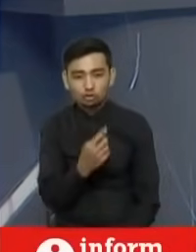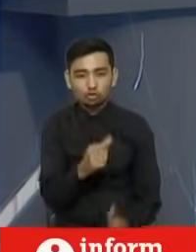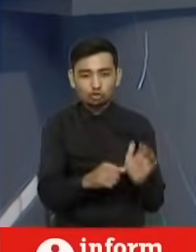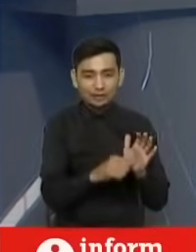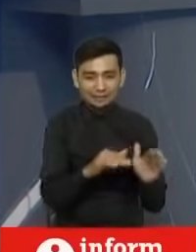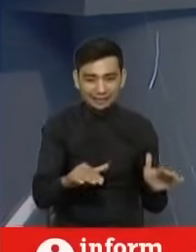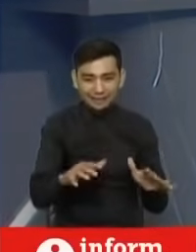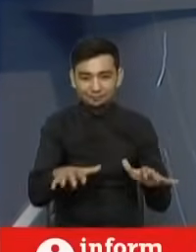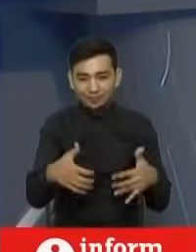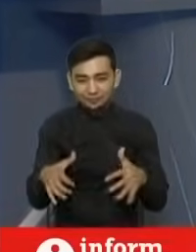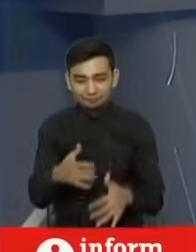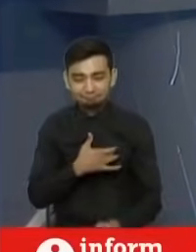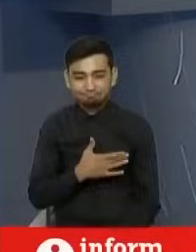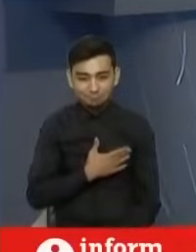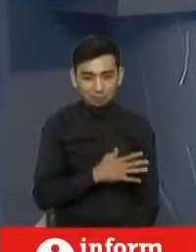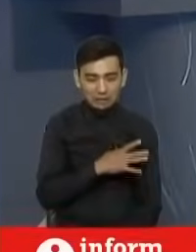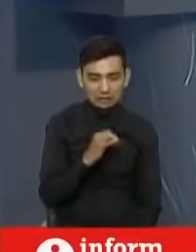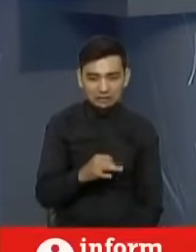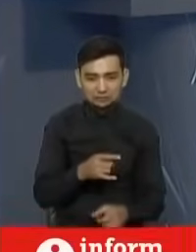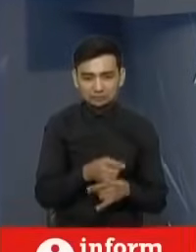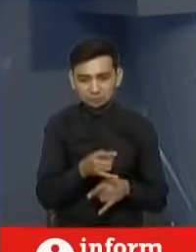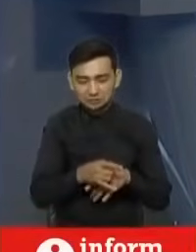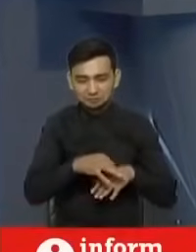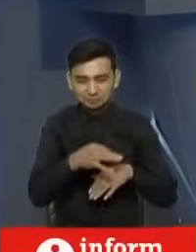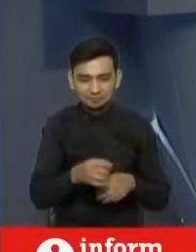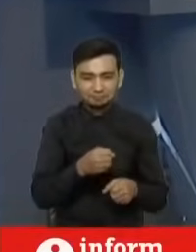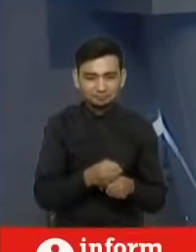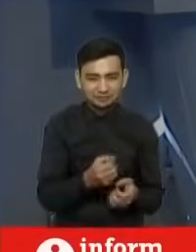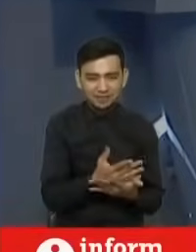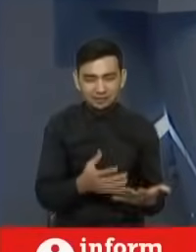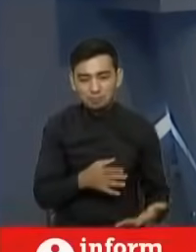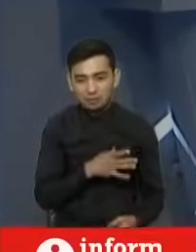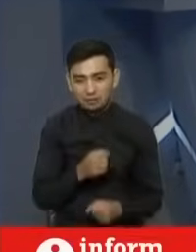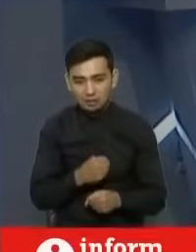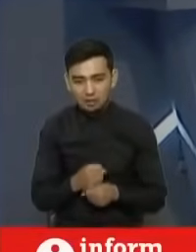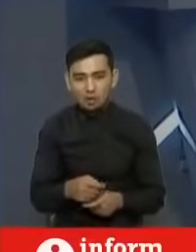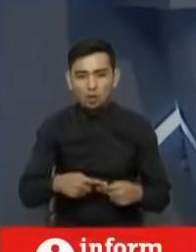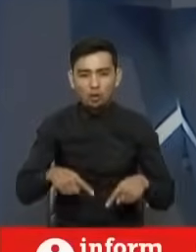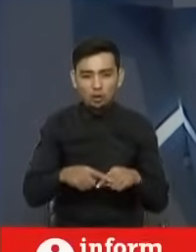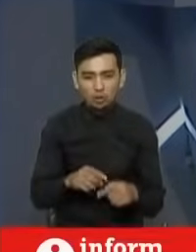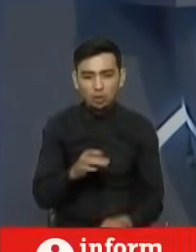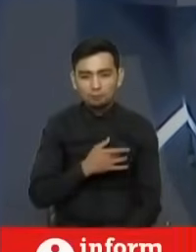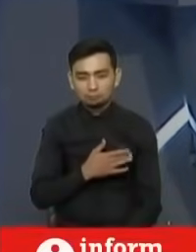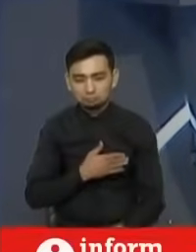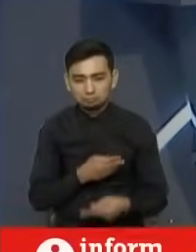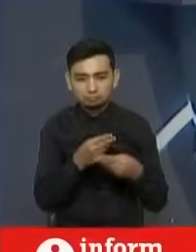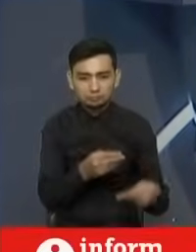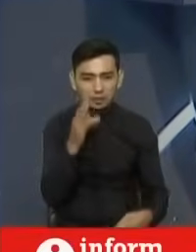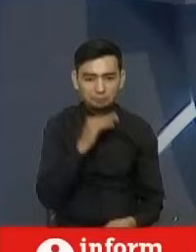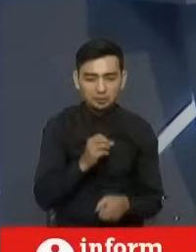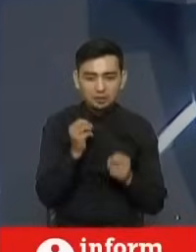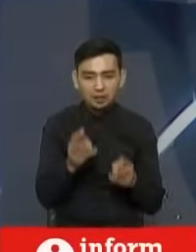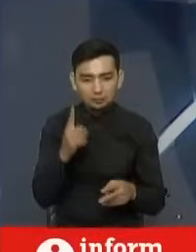детей и издевался над ними, всколыхнула общественность. Назрел вопрос реформы работы органов опеки и попечительства. Эксперты